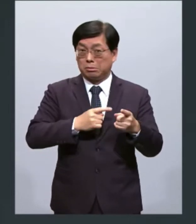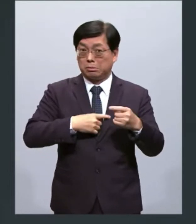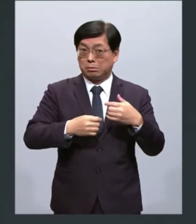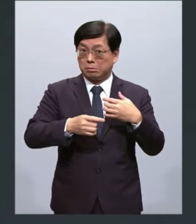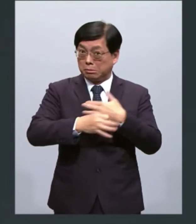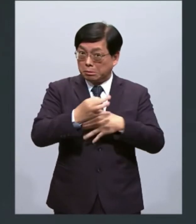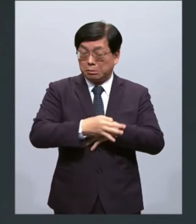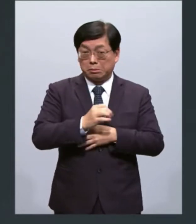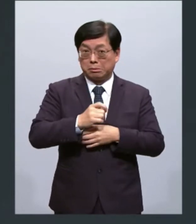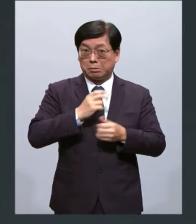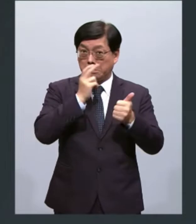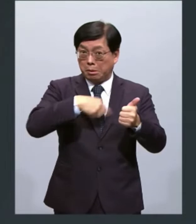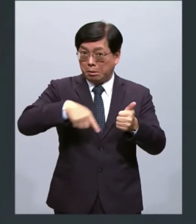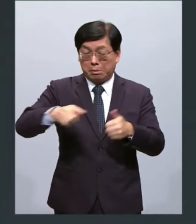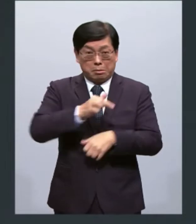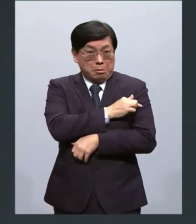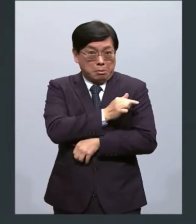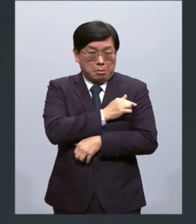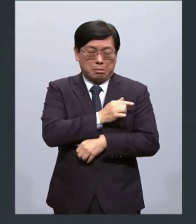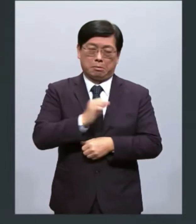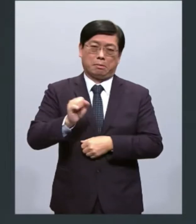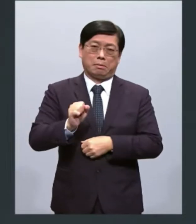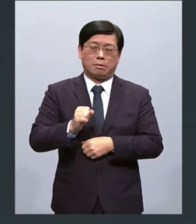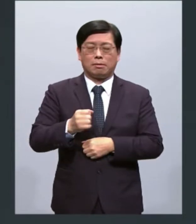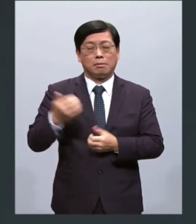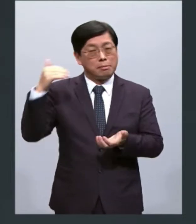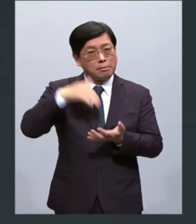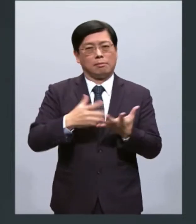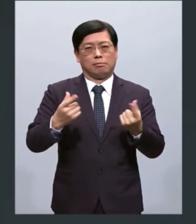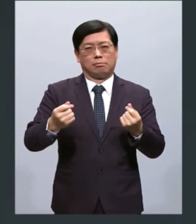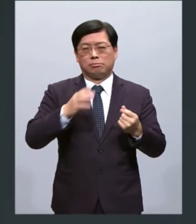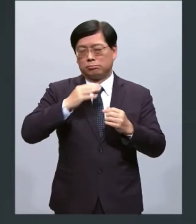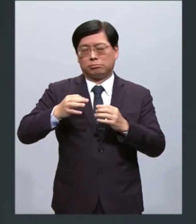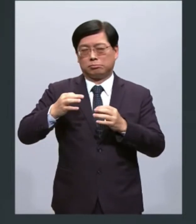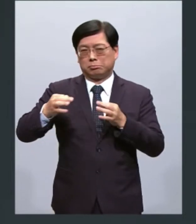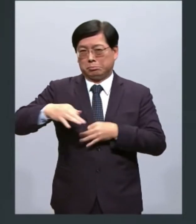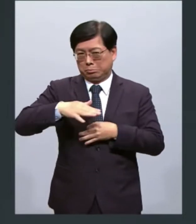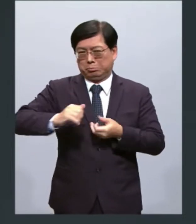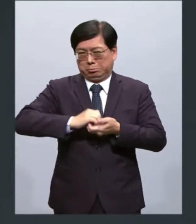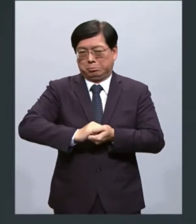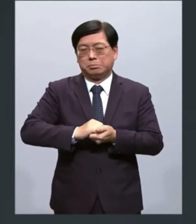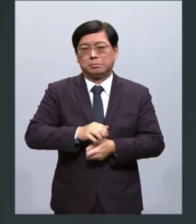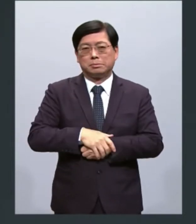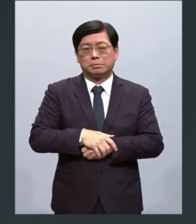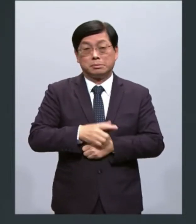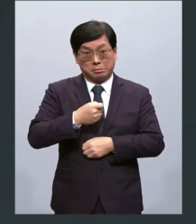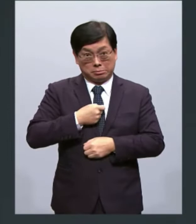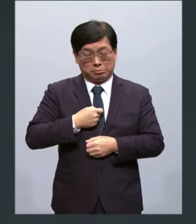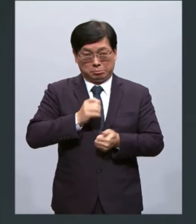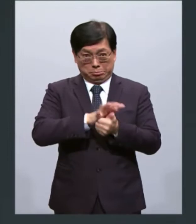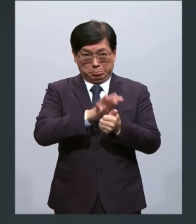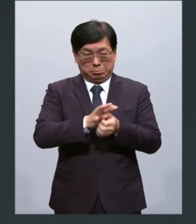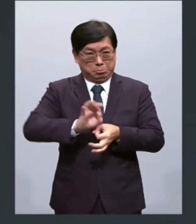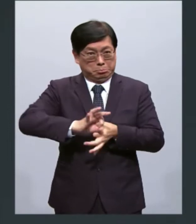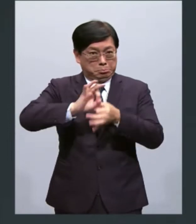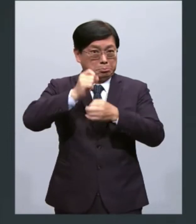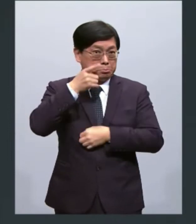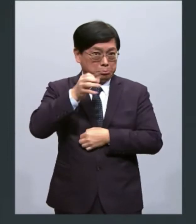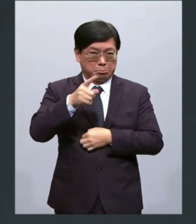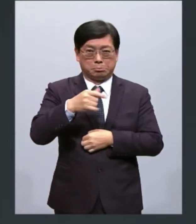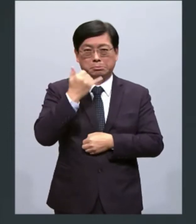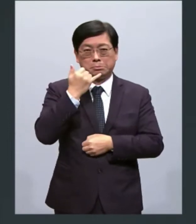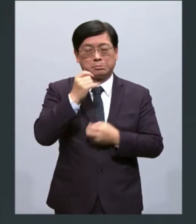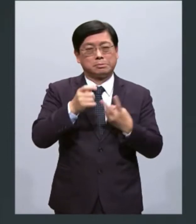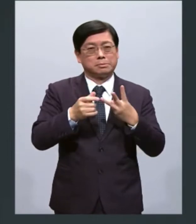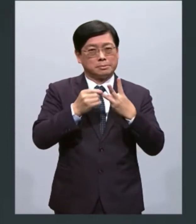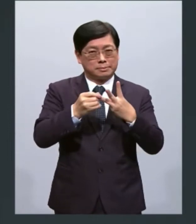意让她去当护理师吗？所以终究还是市场决定一切。 要提高他们的薪资才有办法。